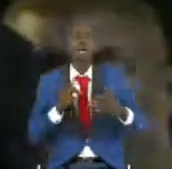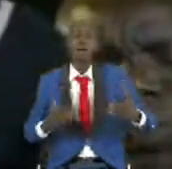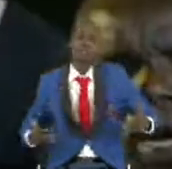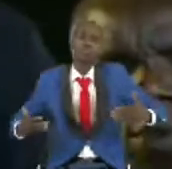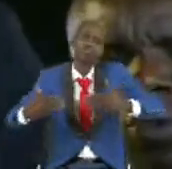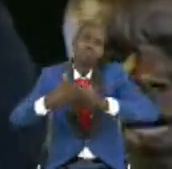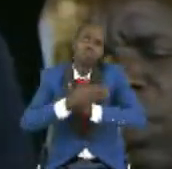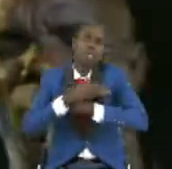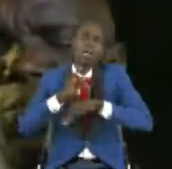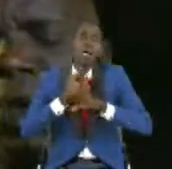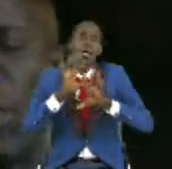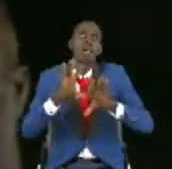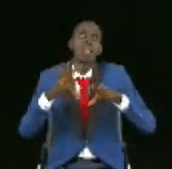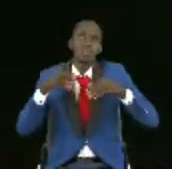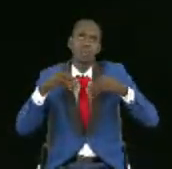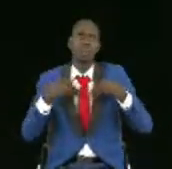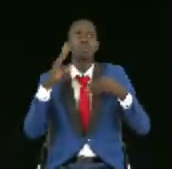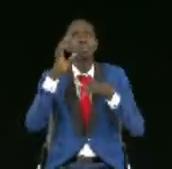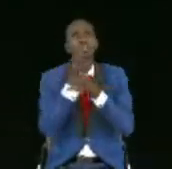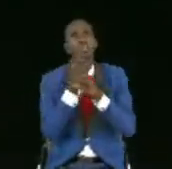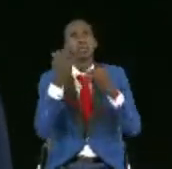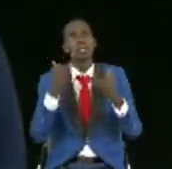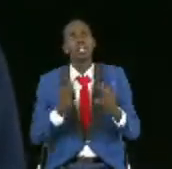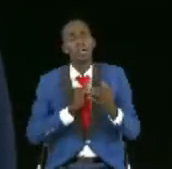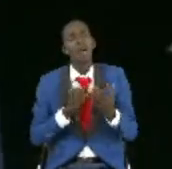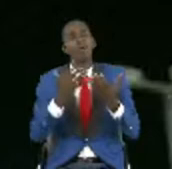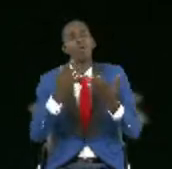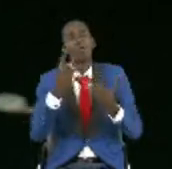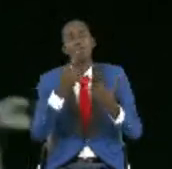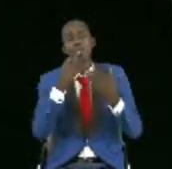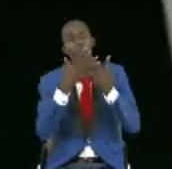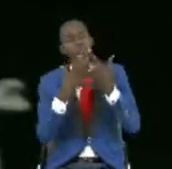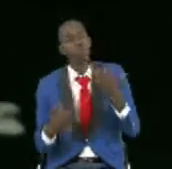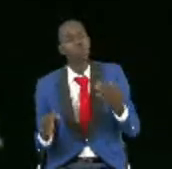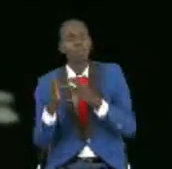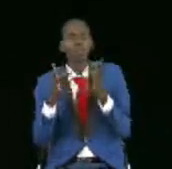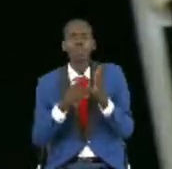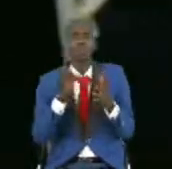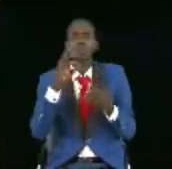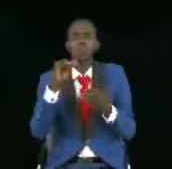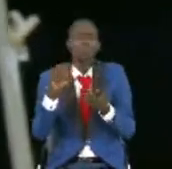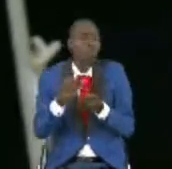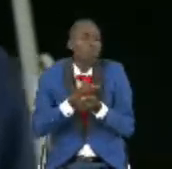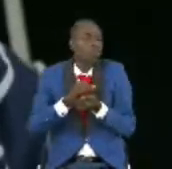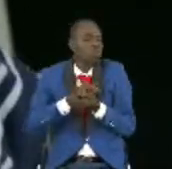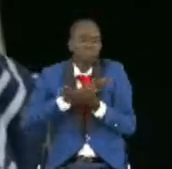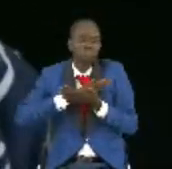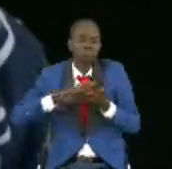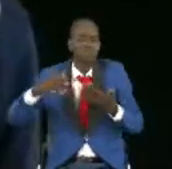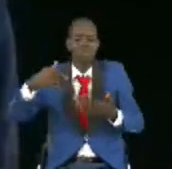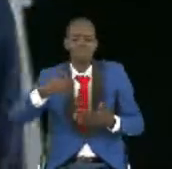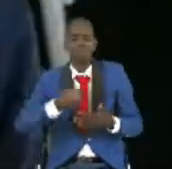J'accepte cela. J'embrasse cela maintenant. Je veux que le sang de Jésus me lave tellement, me